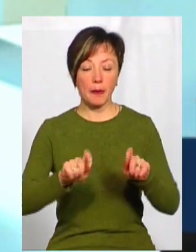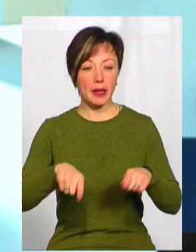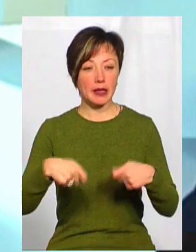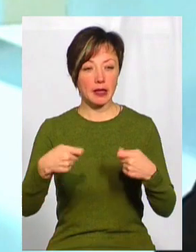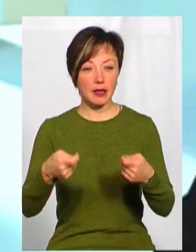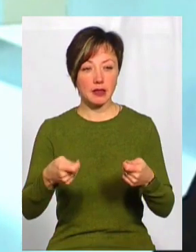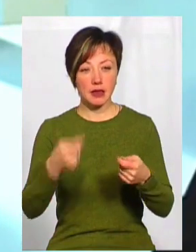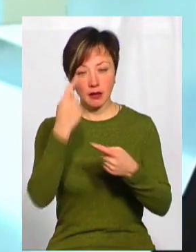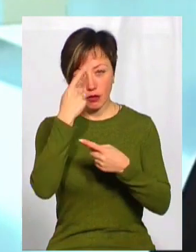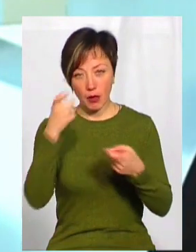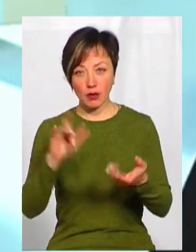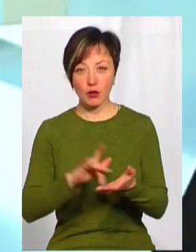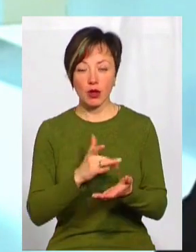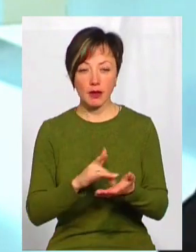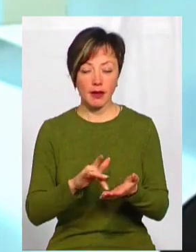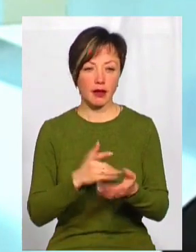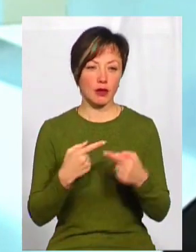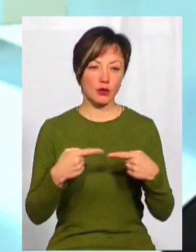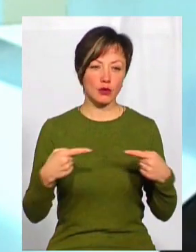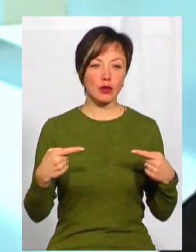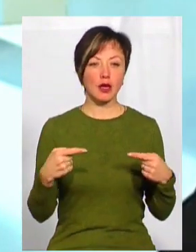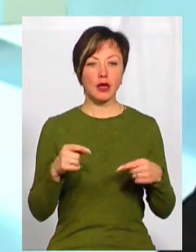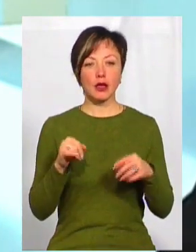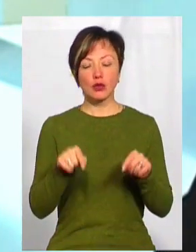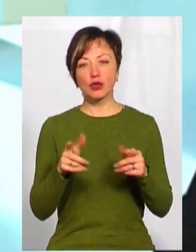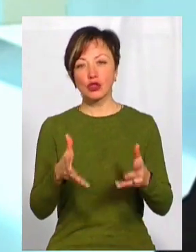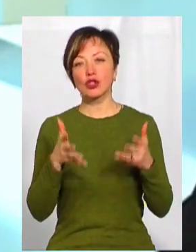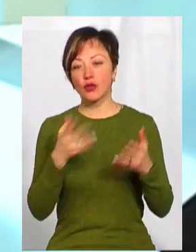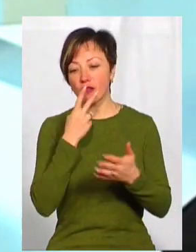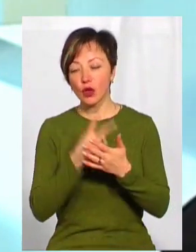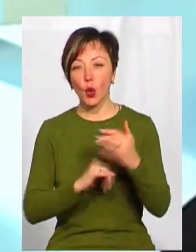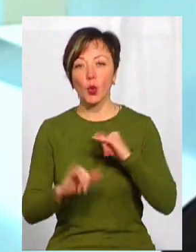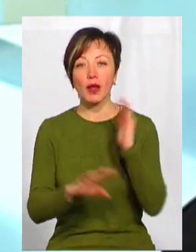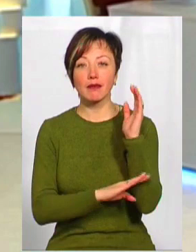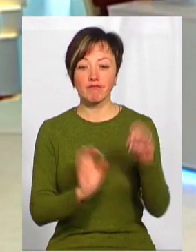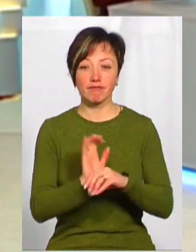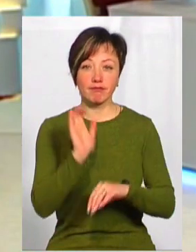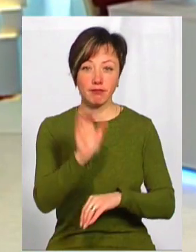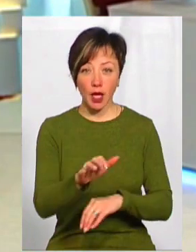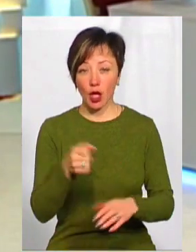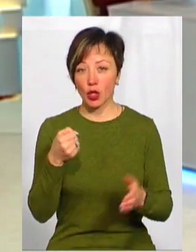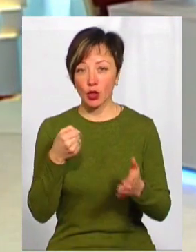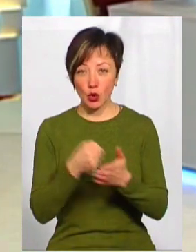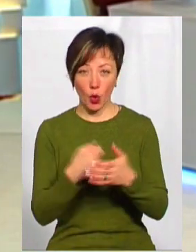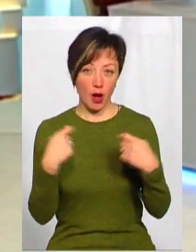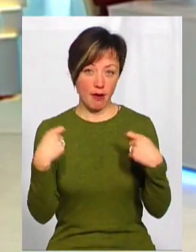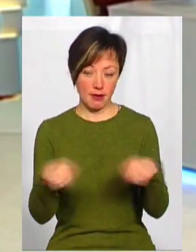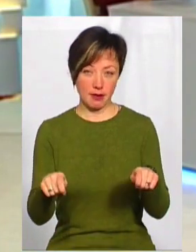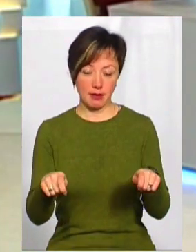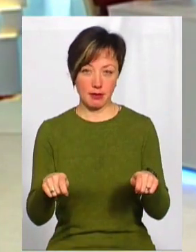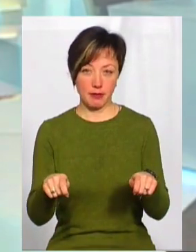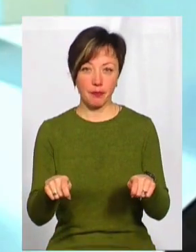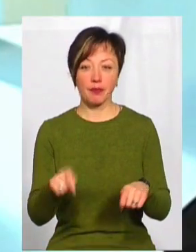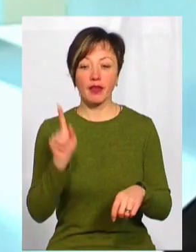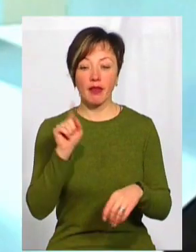передається інформація бухгалтерію, тобто і тут вже чітко видно, куди деревина пішла. І вже аж держава, до самої реалізації. Так, так, і